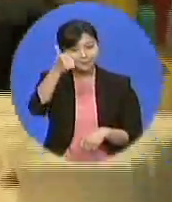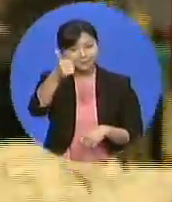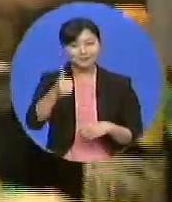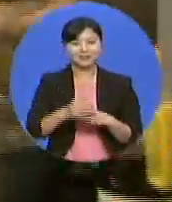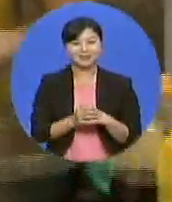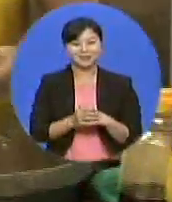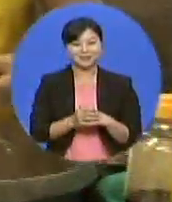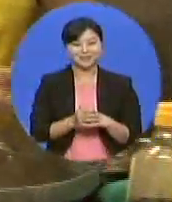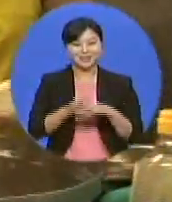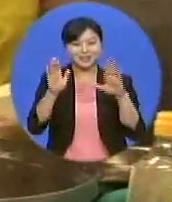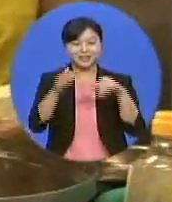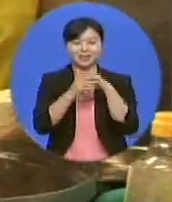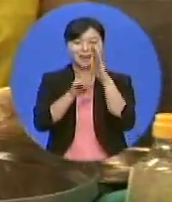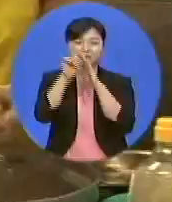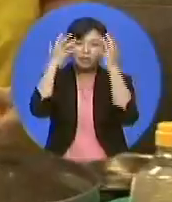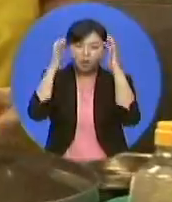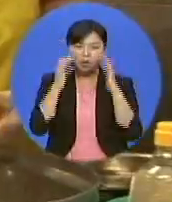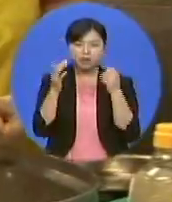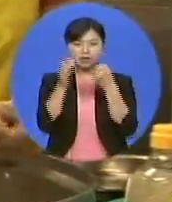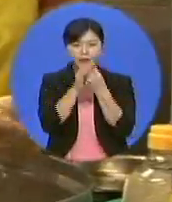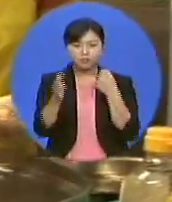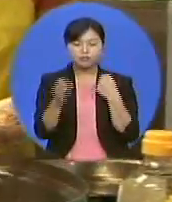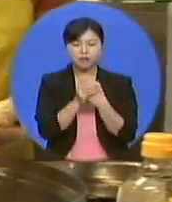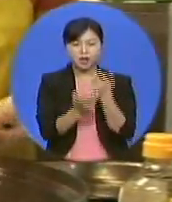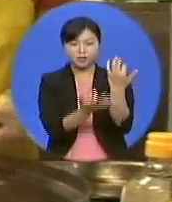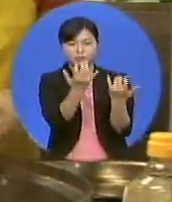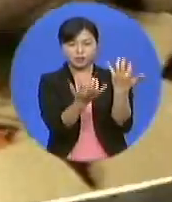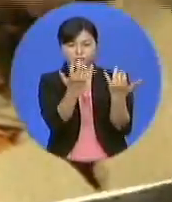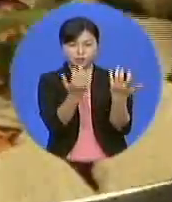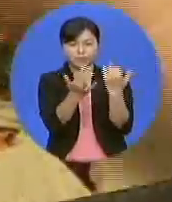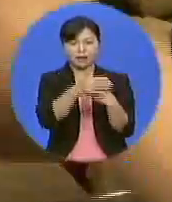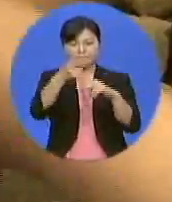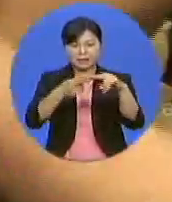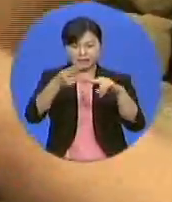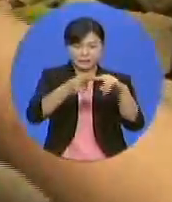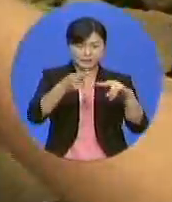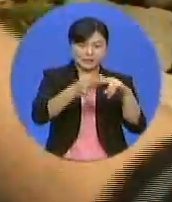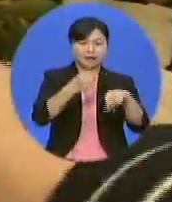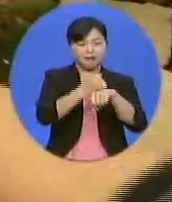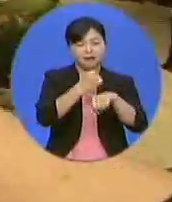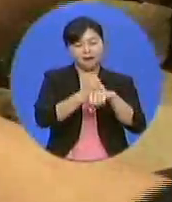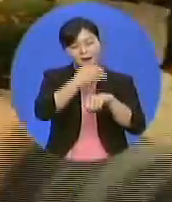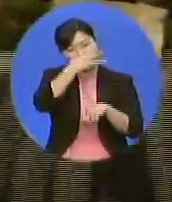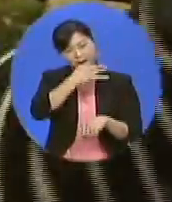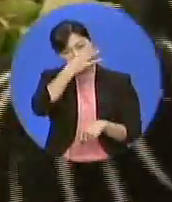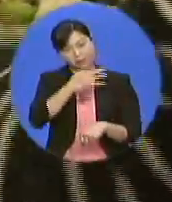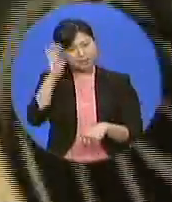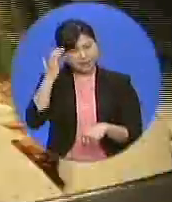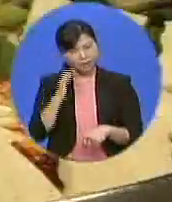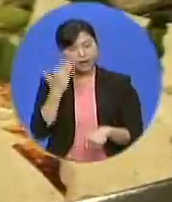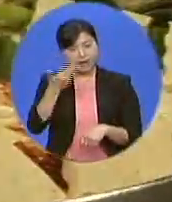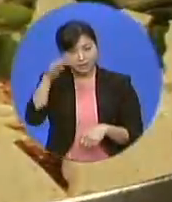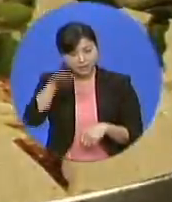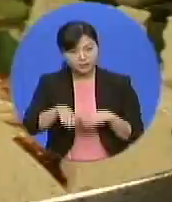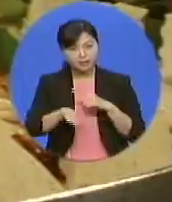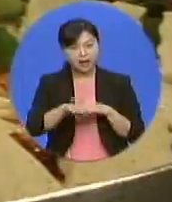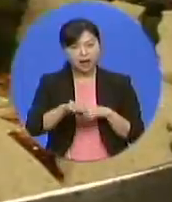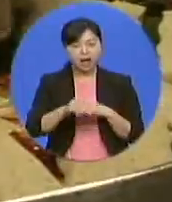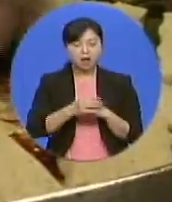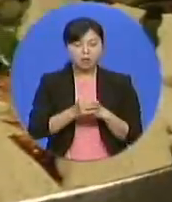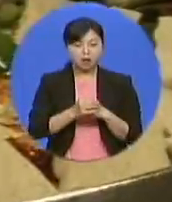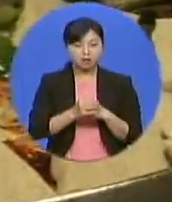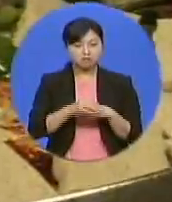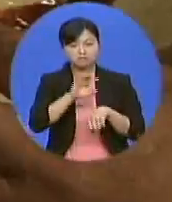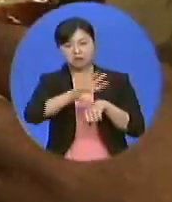이제 본격적으로 날씨가 더워져 가스불 옆에서 음식을 하는 것이 여간 어려운 것이 아니지만 어느 한 과정도